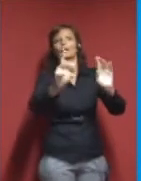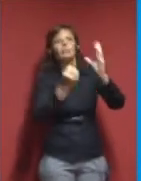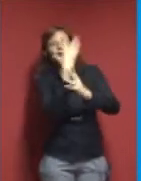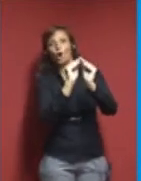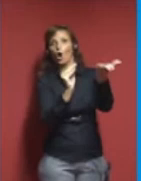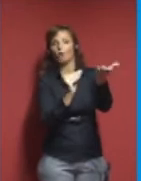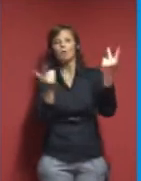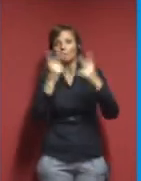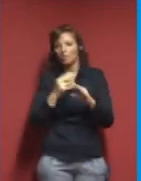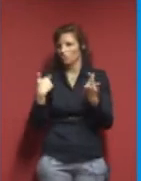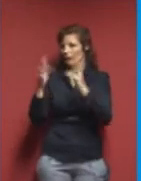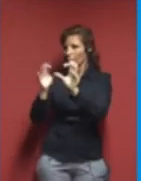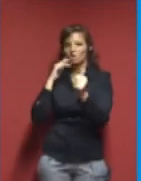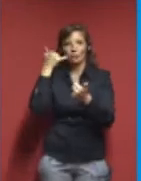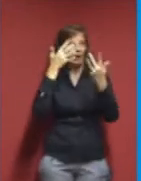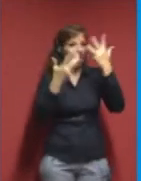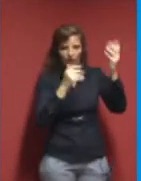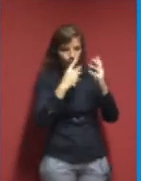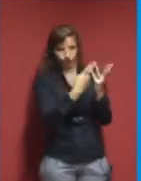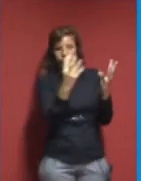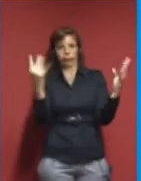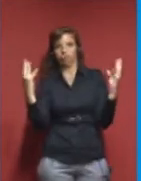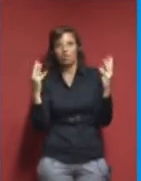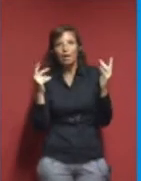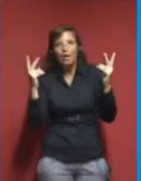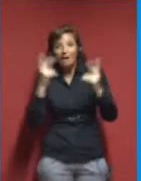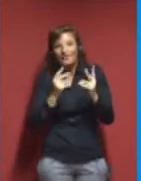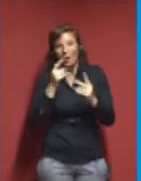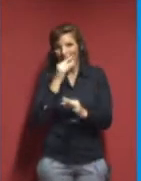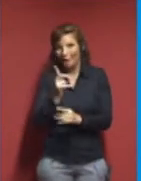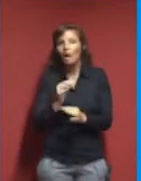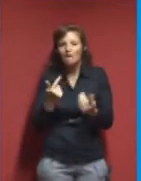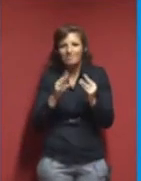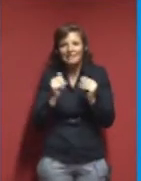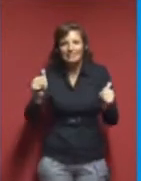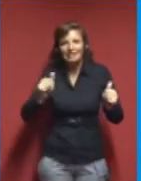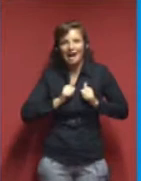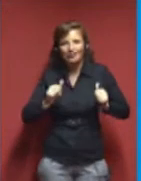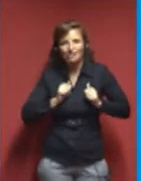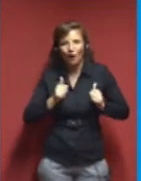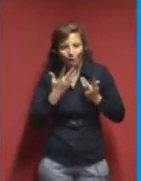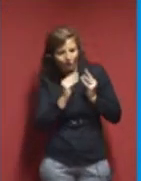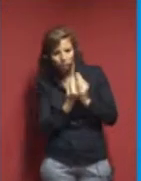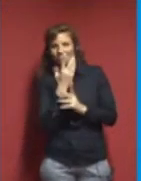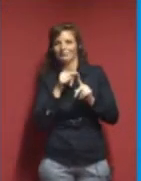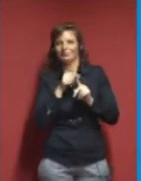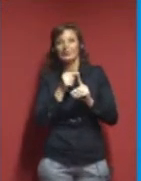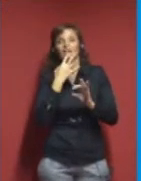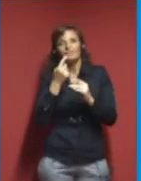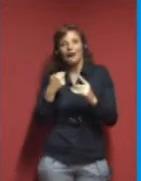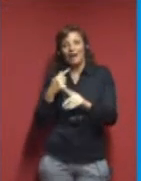telefoni, televisori, eccetera. Non sarebbe bellissimo riuscire a farli noi stessi? E quindi lui ha cercato di capire come